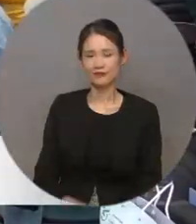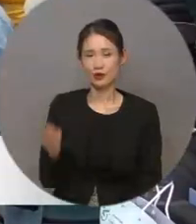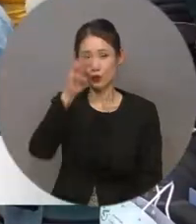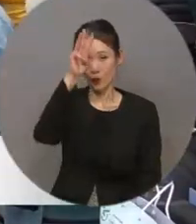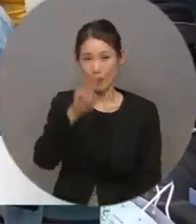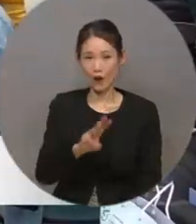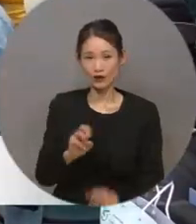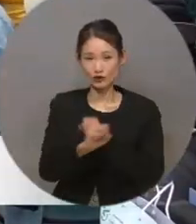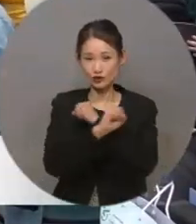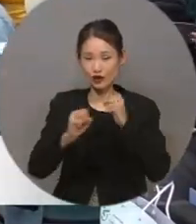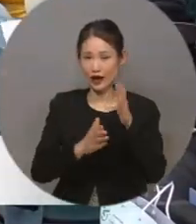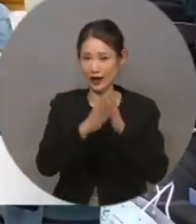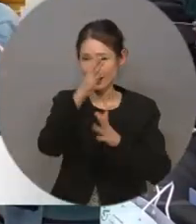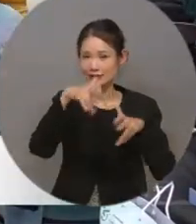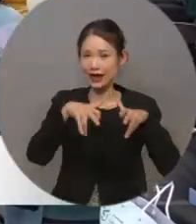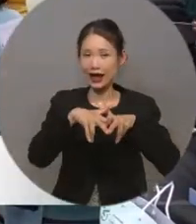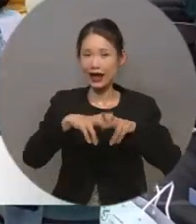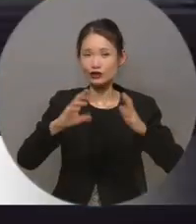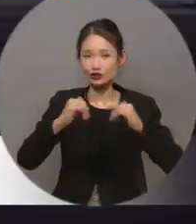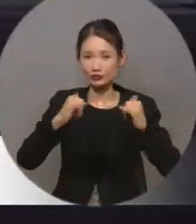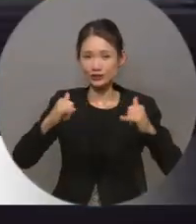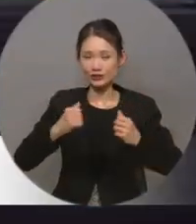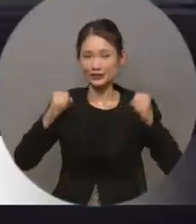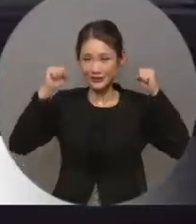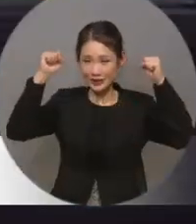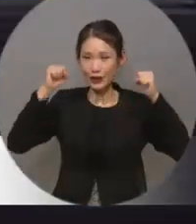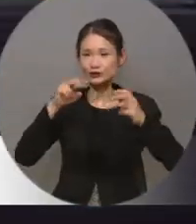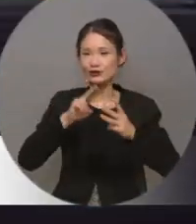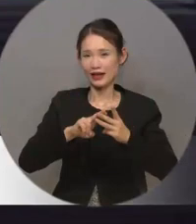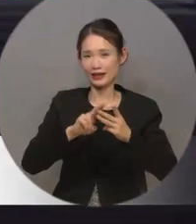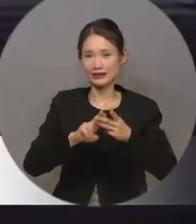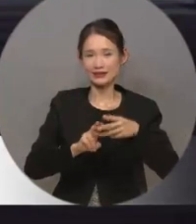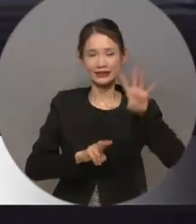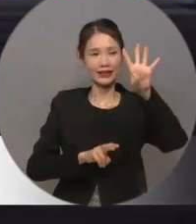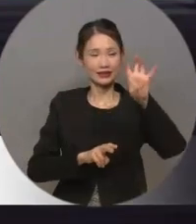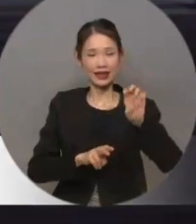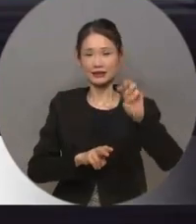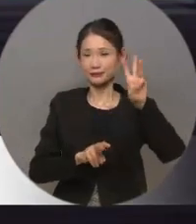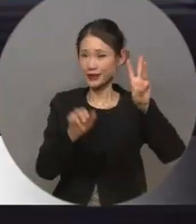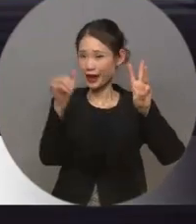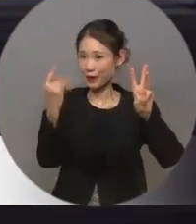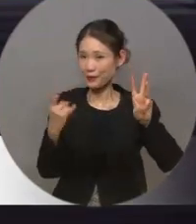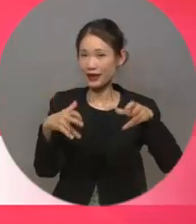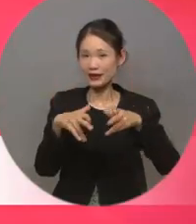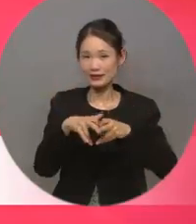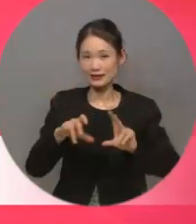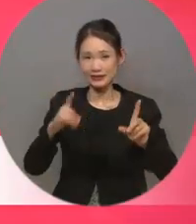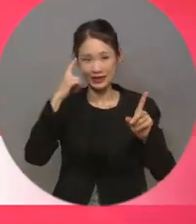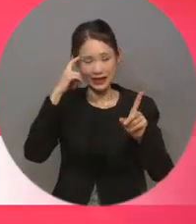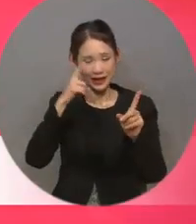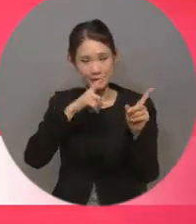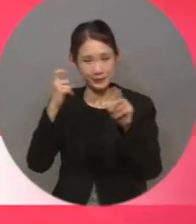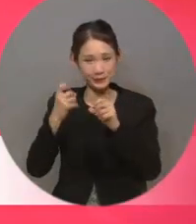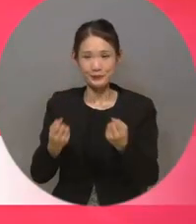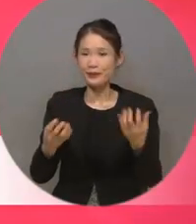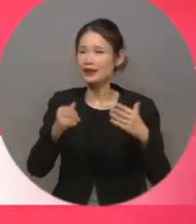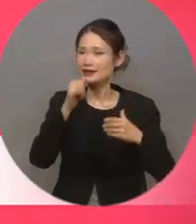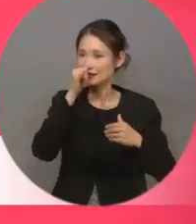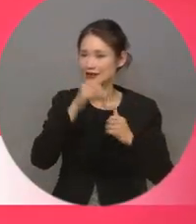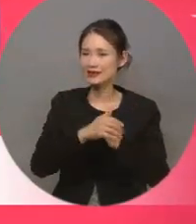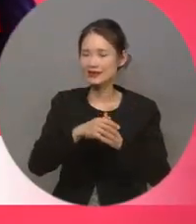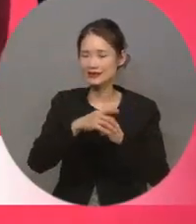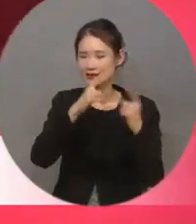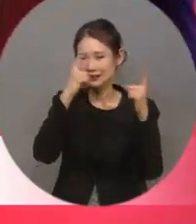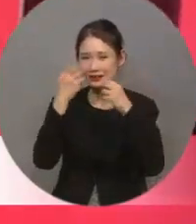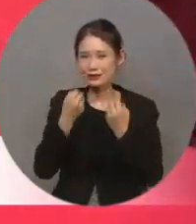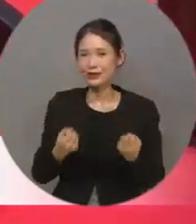광주광역시 장애인국민체육센터에서 제43회 장애인의 날 기념식이 지난 20일 열렸습니다. 이날 진행된